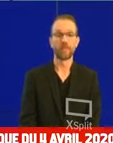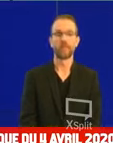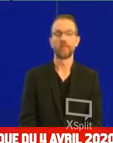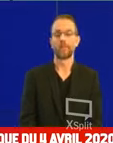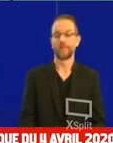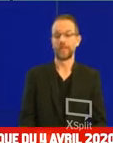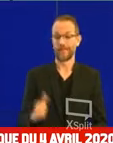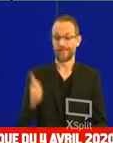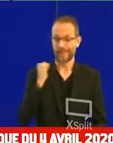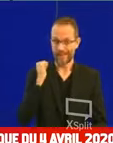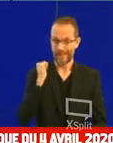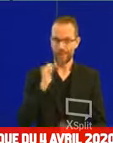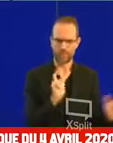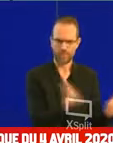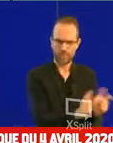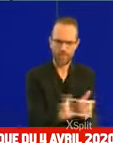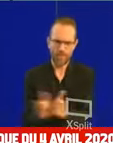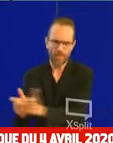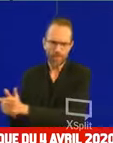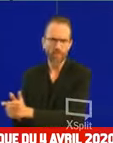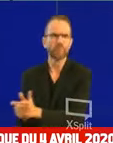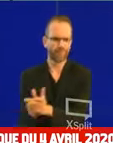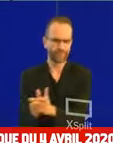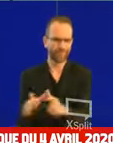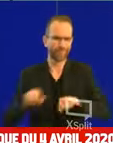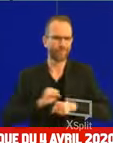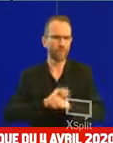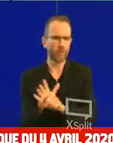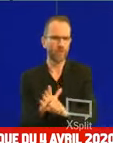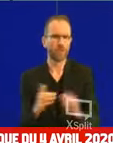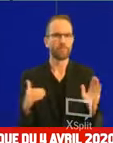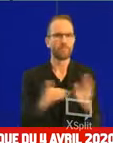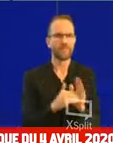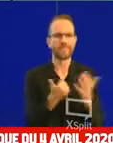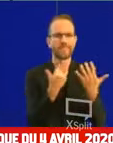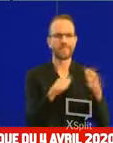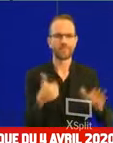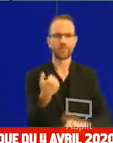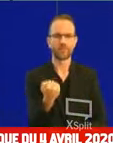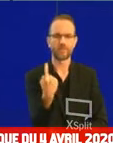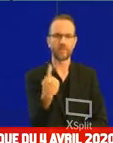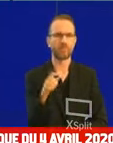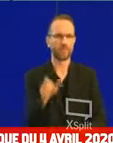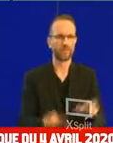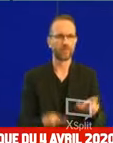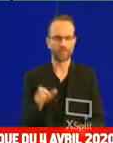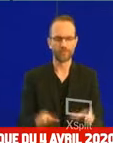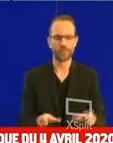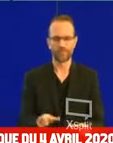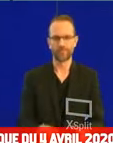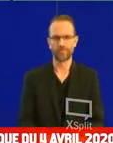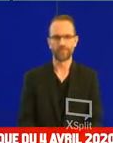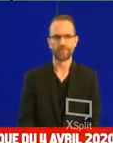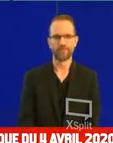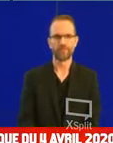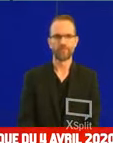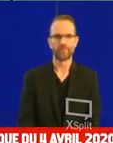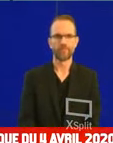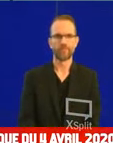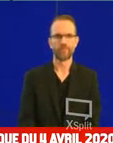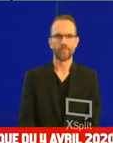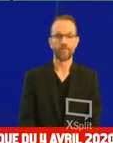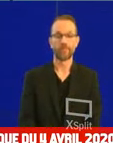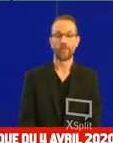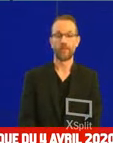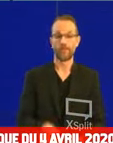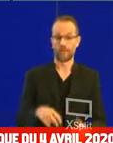par un test de laboratoire pour une infection à qourna ville parmi celles-ci oui cent trente et une était en